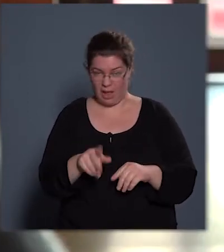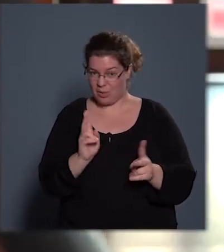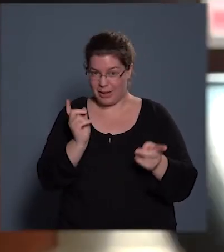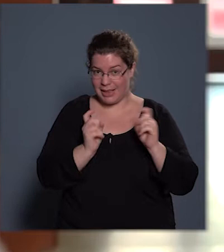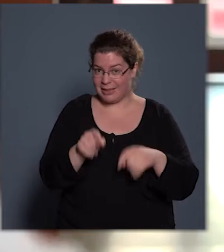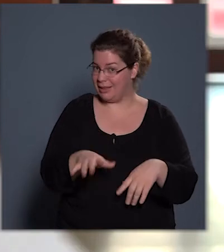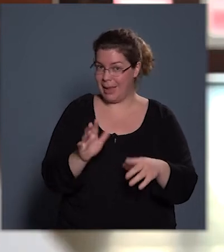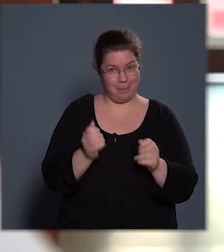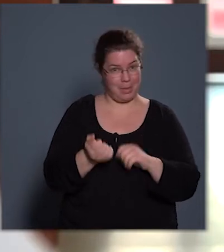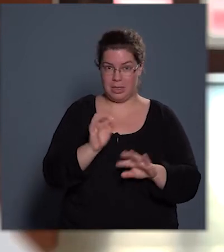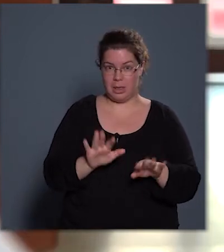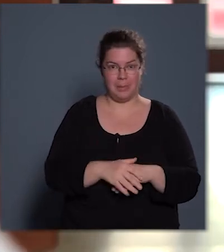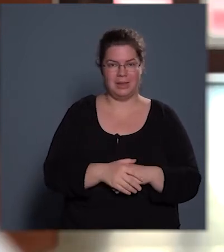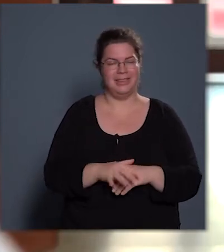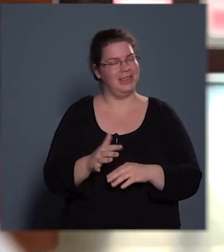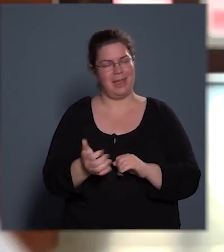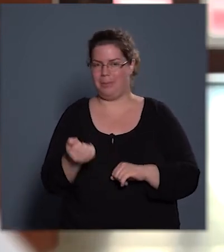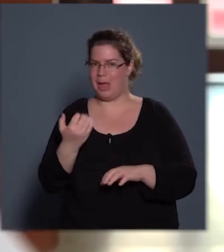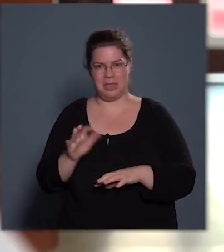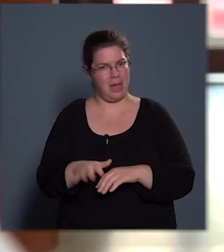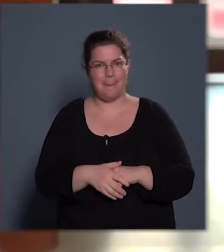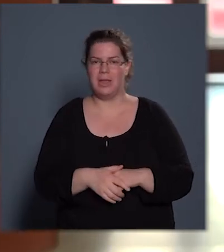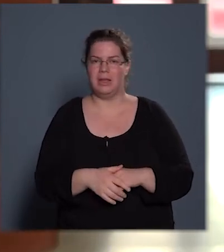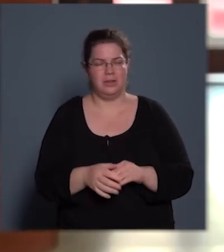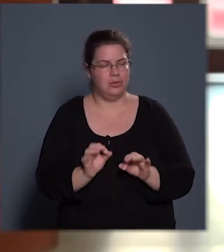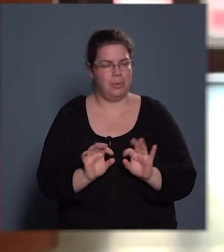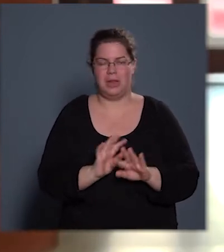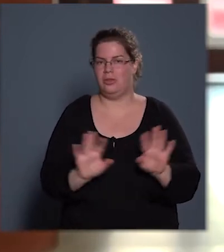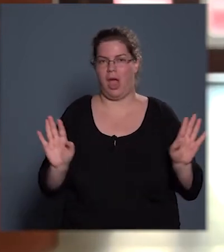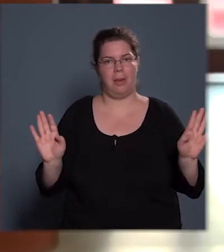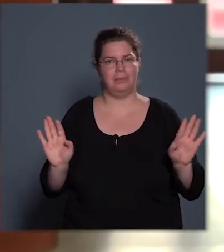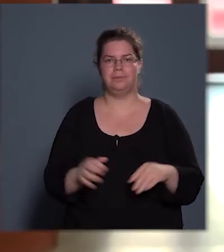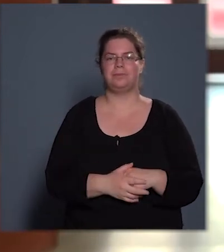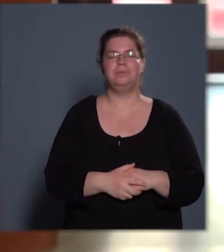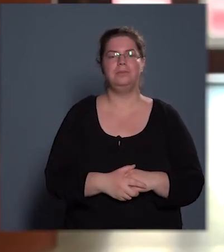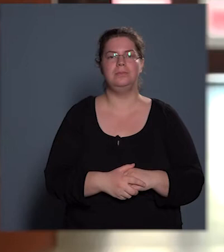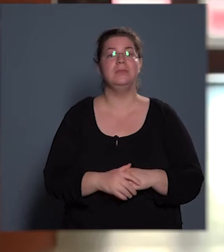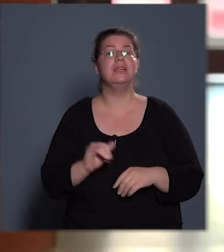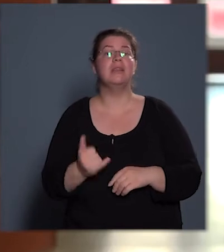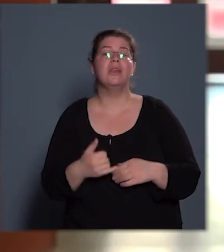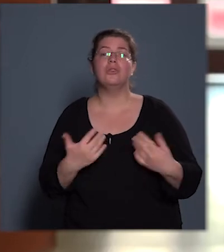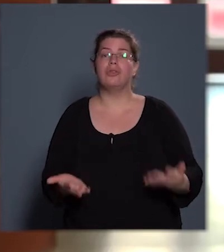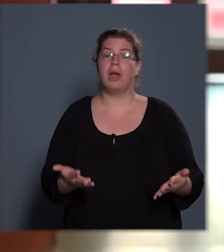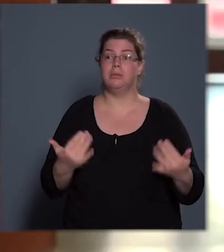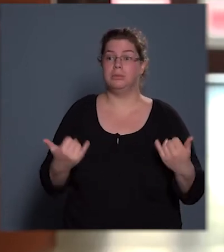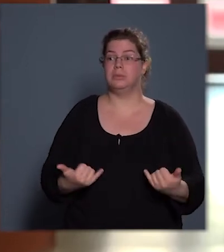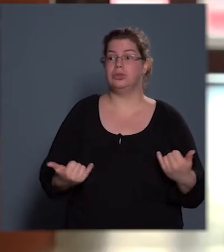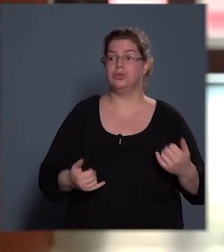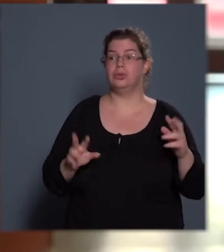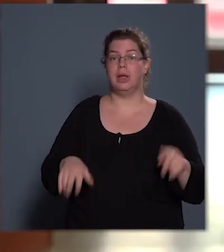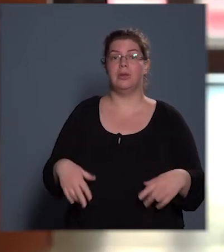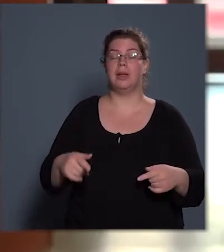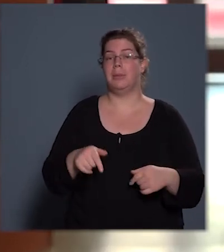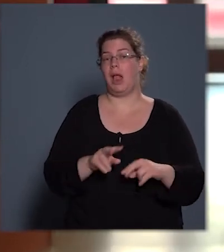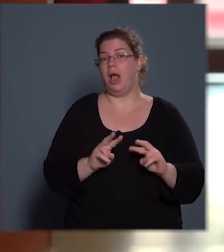nem bánta meg? Nem bántam meg, nem, egy csöppet se bántam meg. És hát most tulajdonképpen az